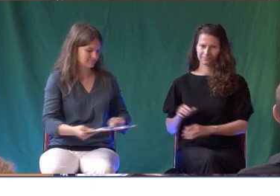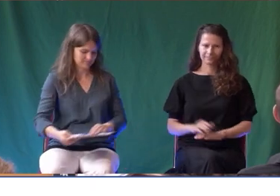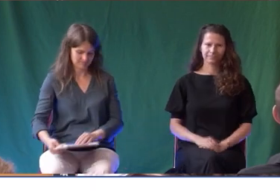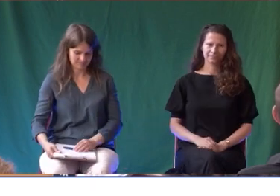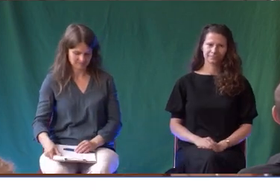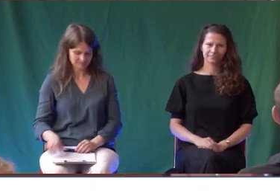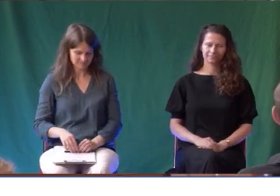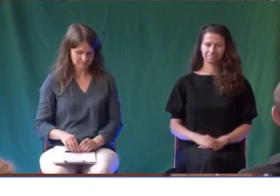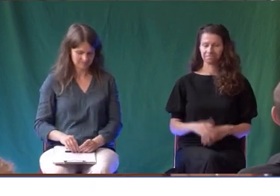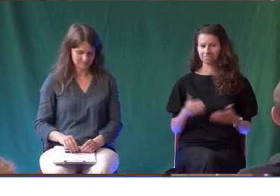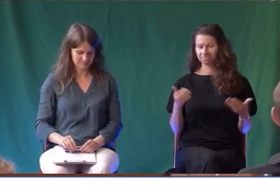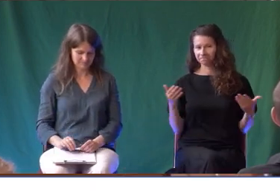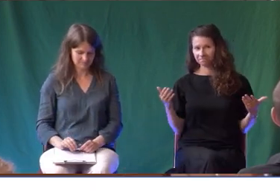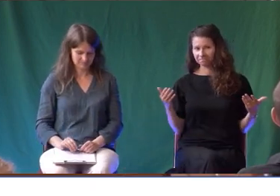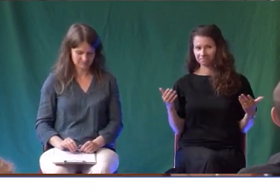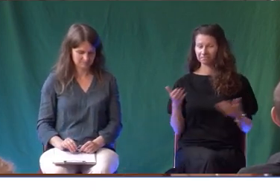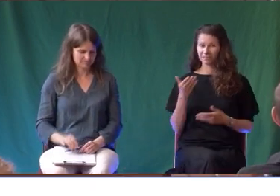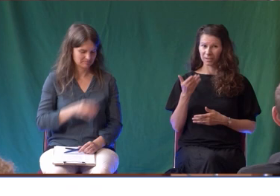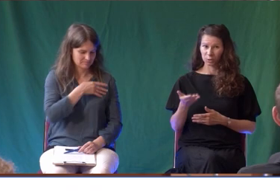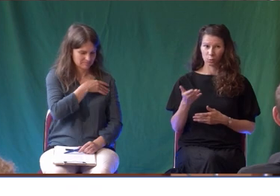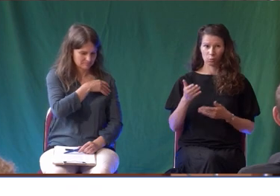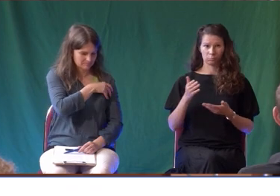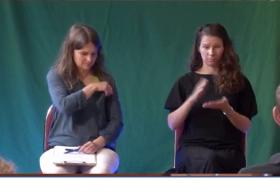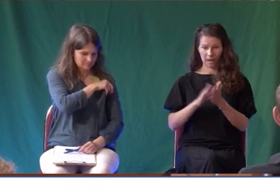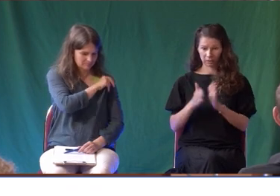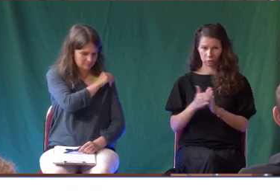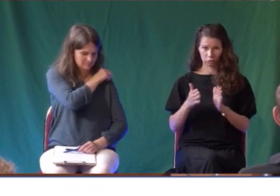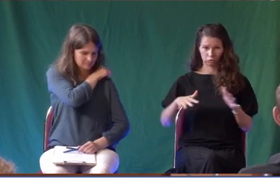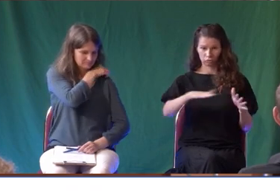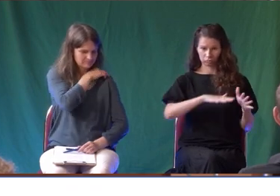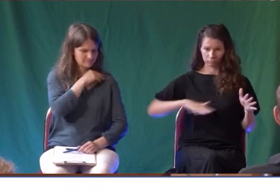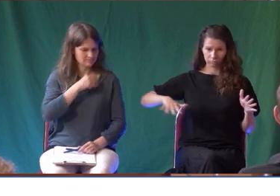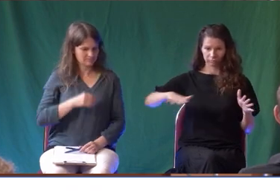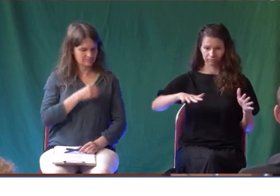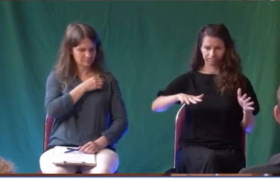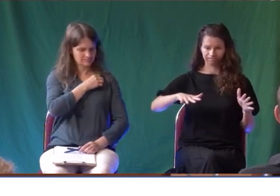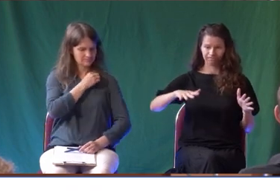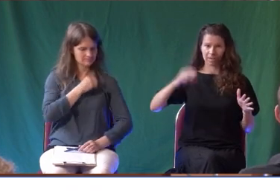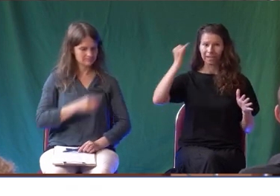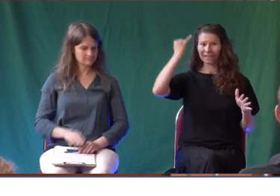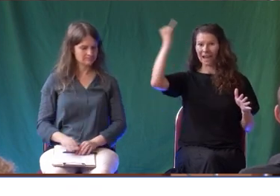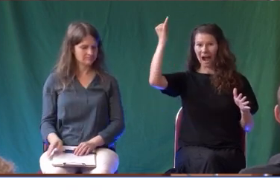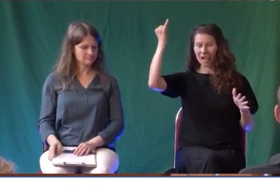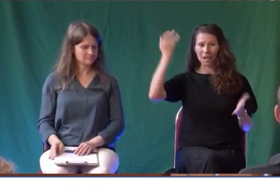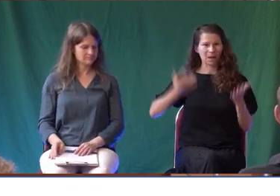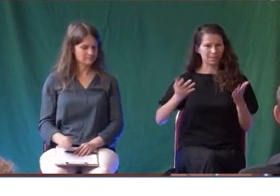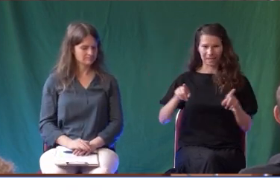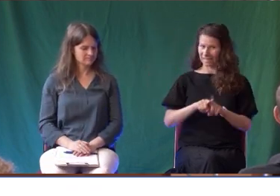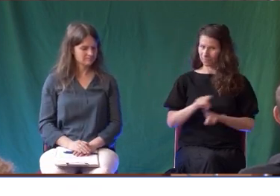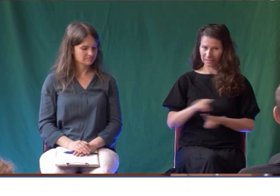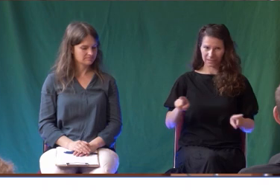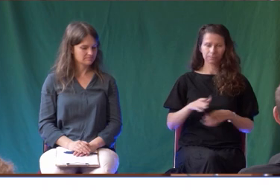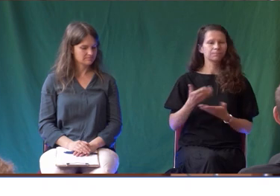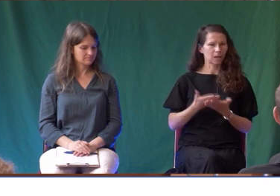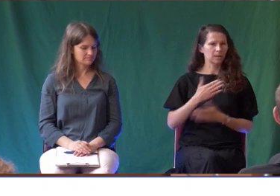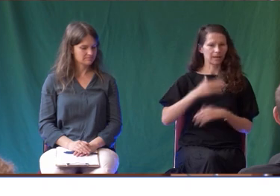nicht immer entspricht die gelebte Praxis diesem Ideal es ist also anders bei meiner Institution ist